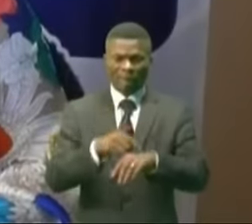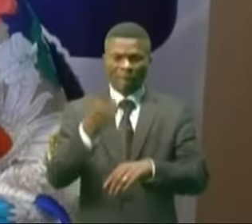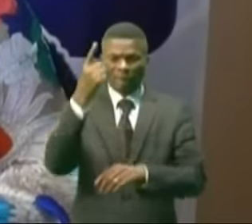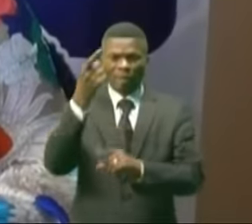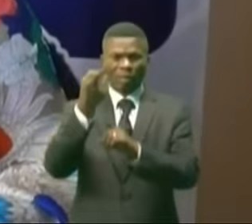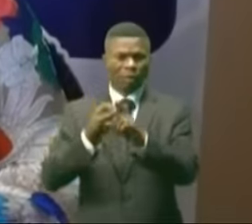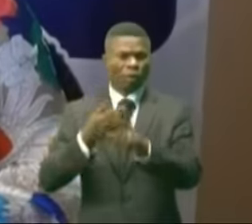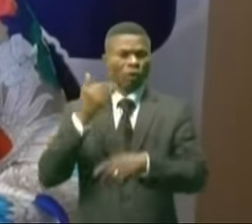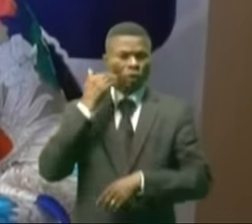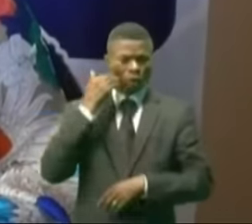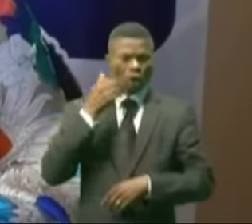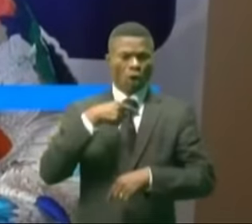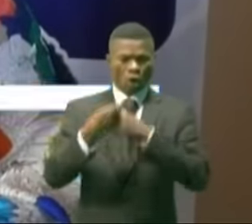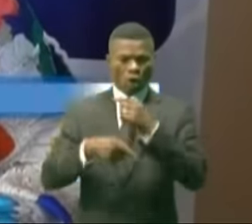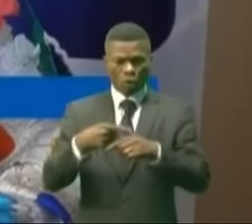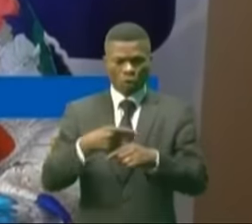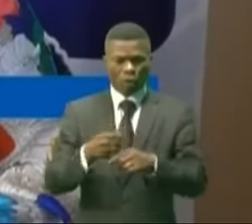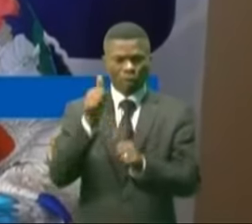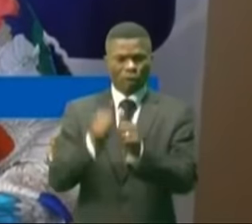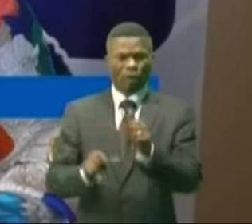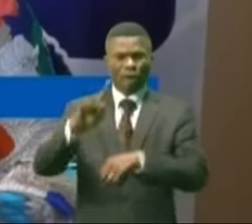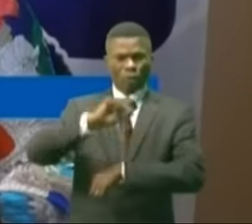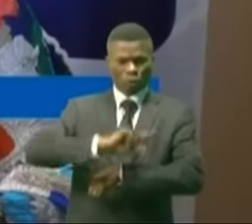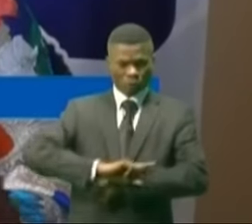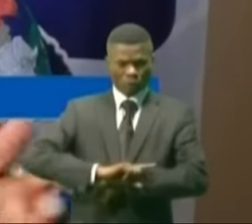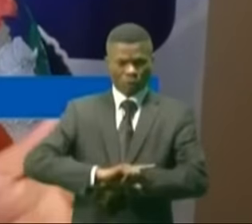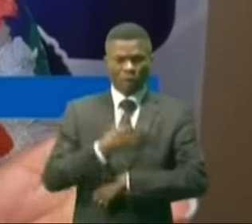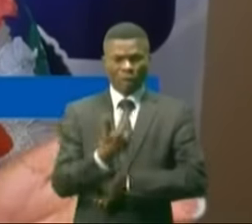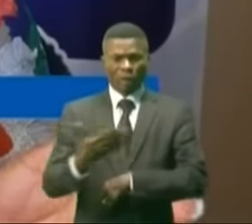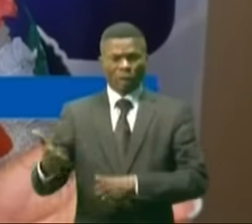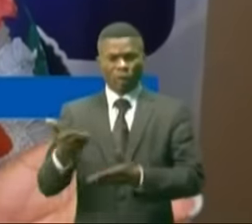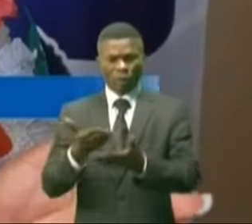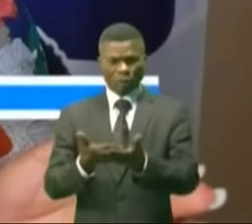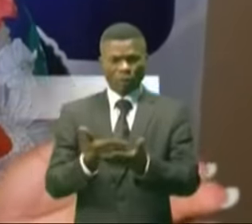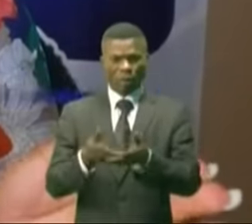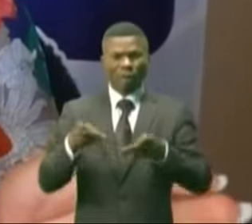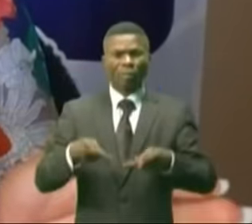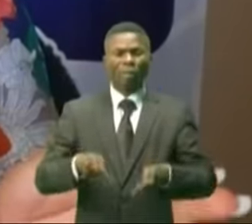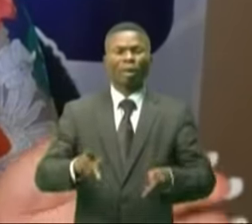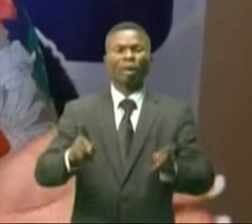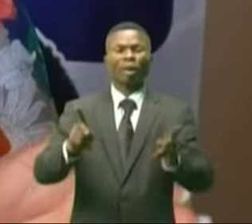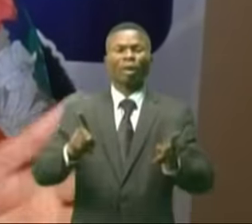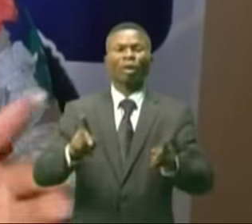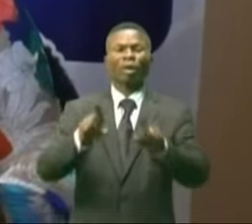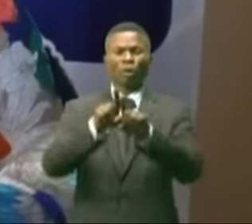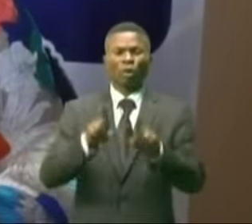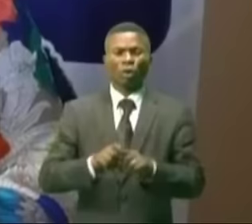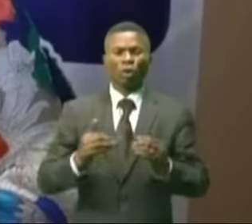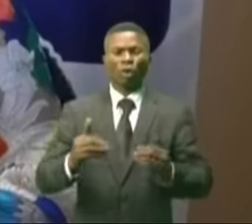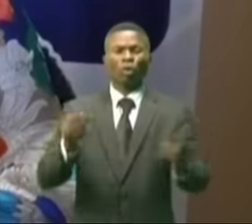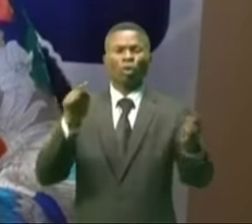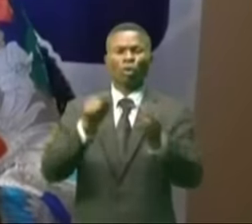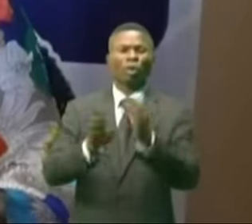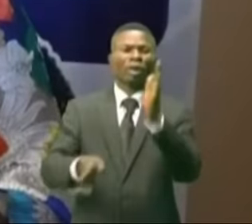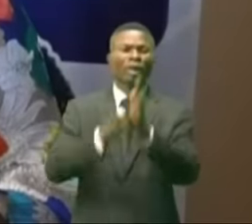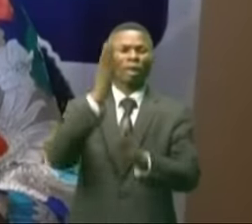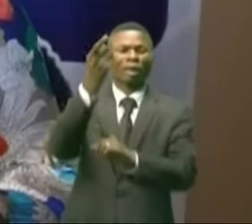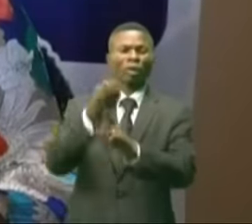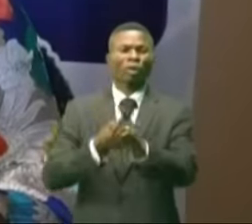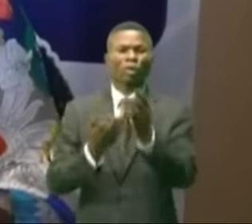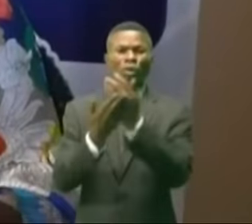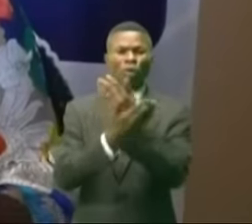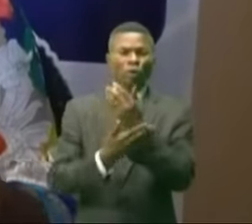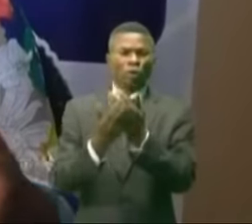lancé le tirage hebdomadaire. Et ce produit va quand même persister jusqu'au 14 juillet, le jour du